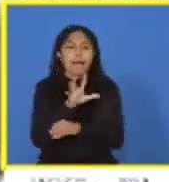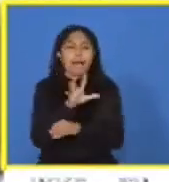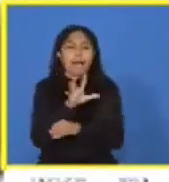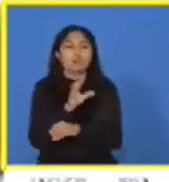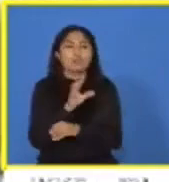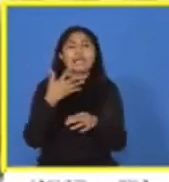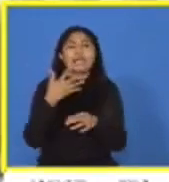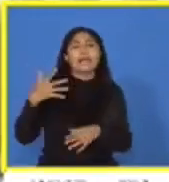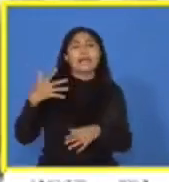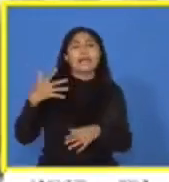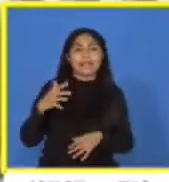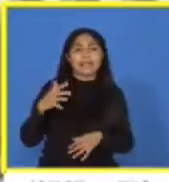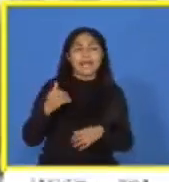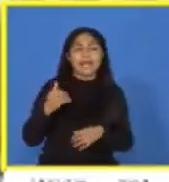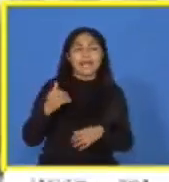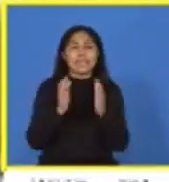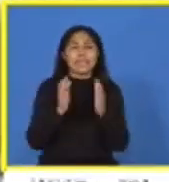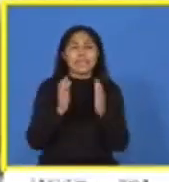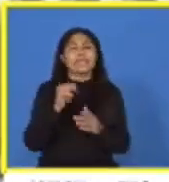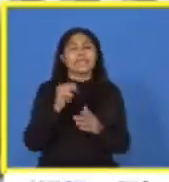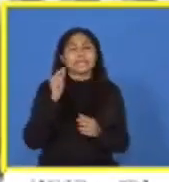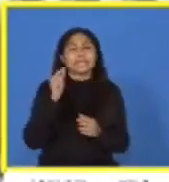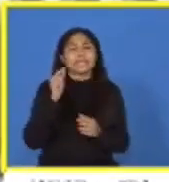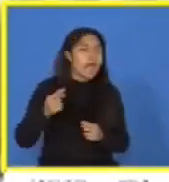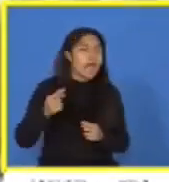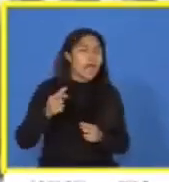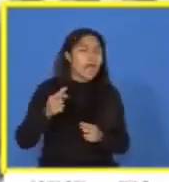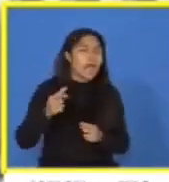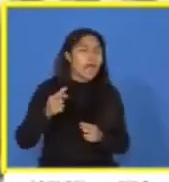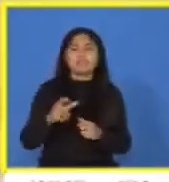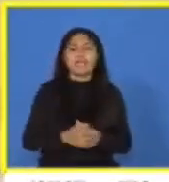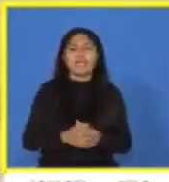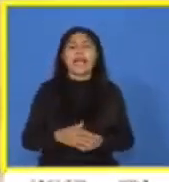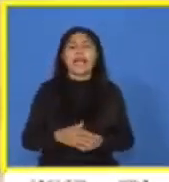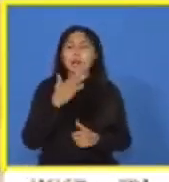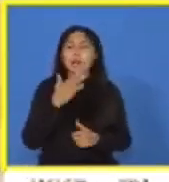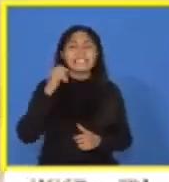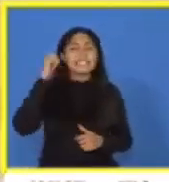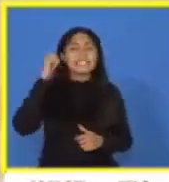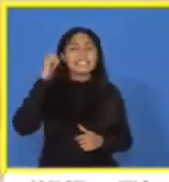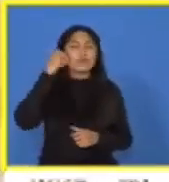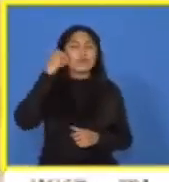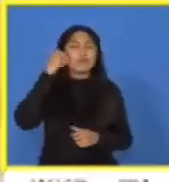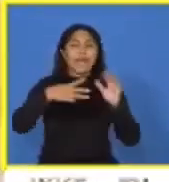Kementerian Kesehatan dan kita akan segera tindak lanjut. Baik, terima kasih Ibu Emma